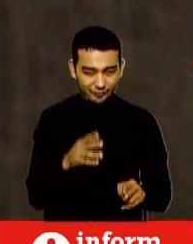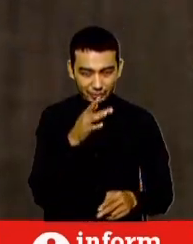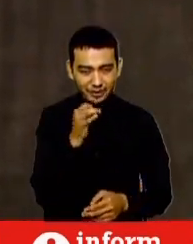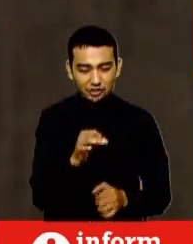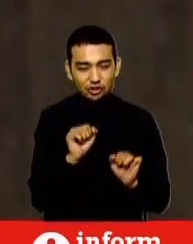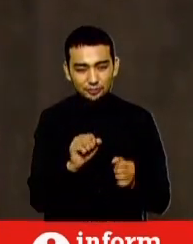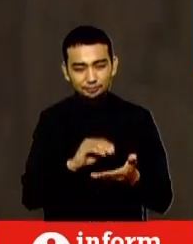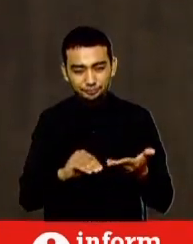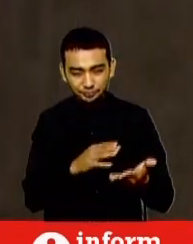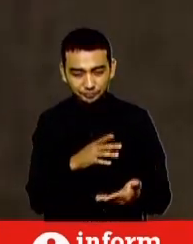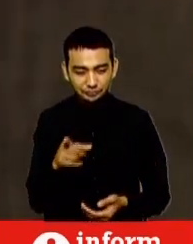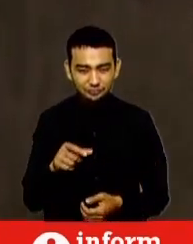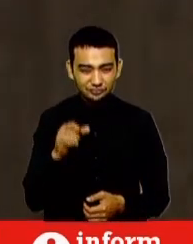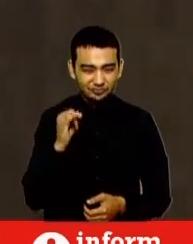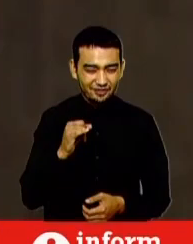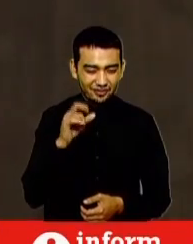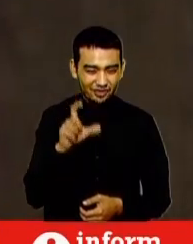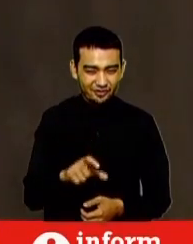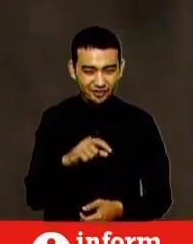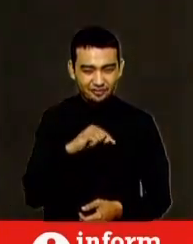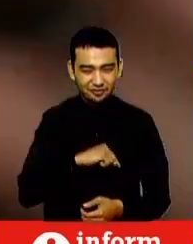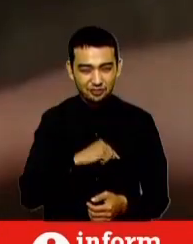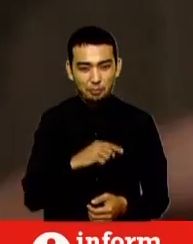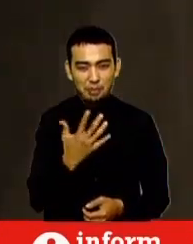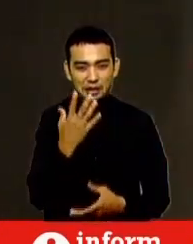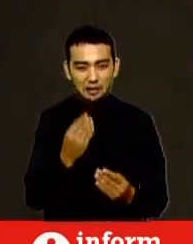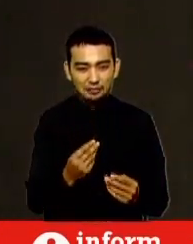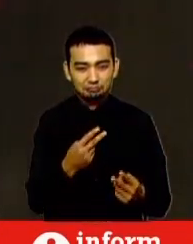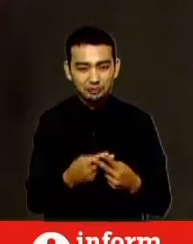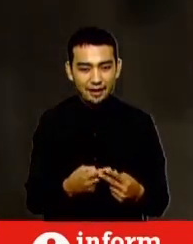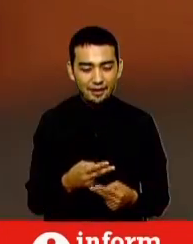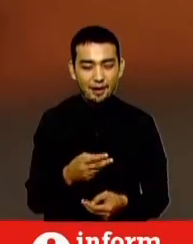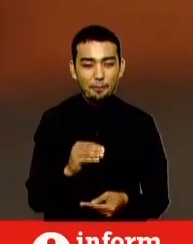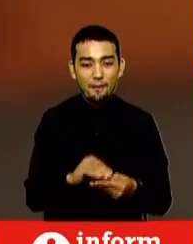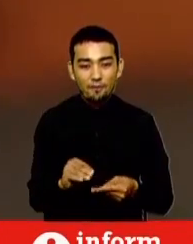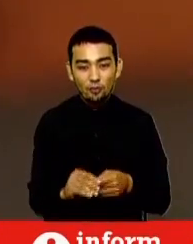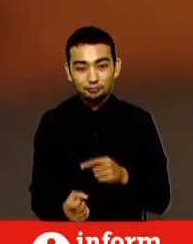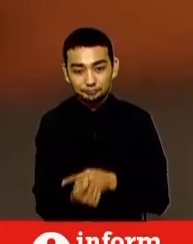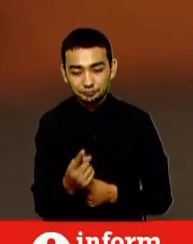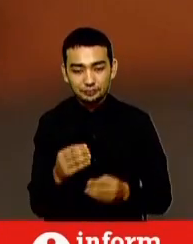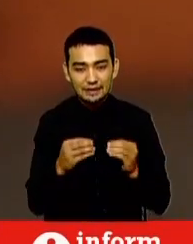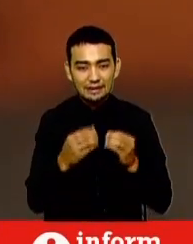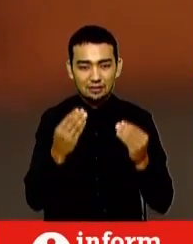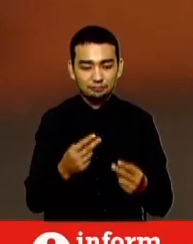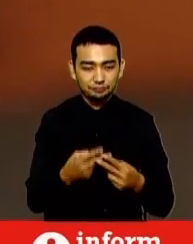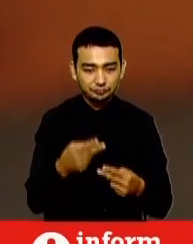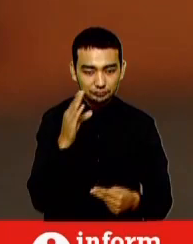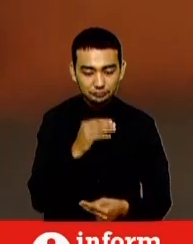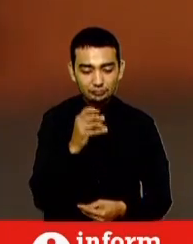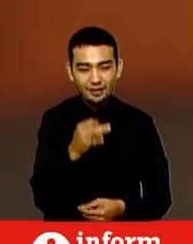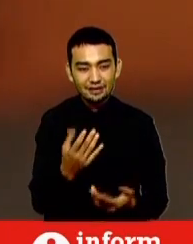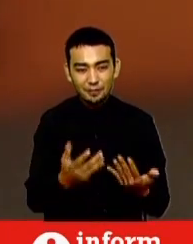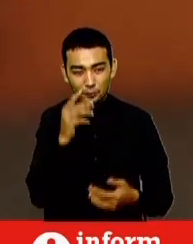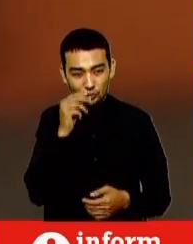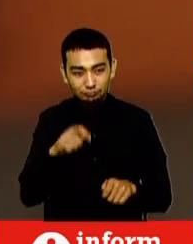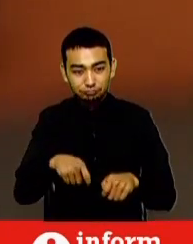предписания агрессору полагается всего 5 суток ареста за повторное 10 у других же странах Если мужчина нарушит предписание